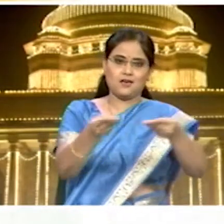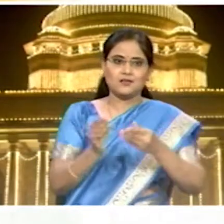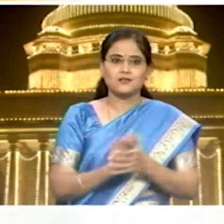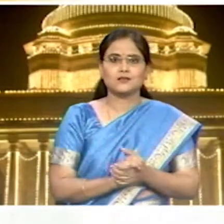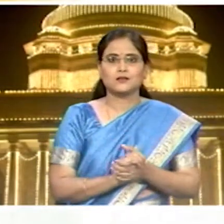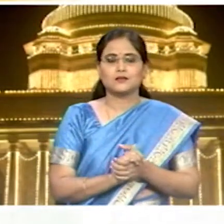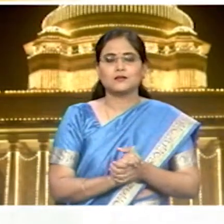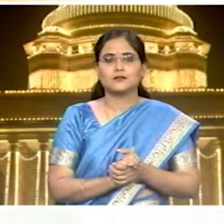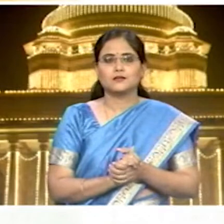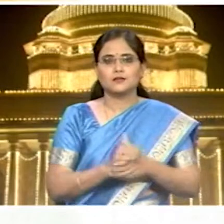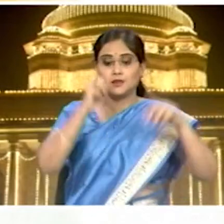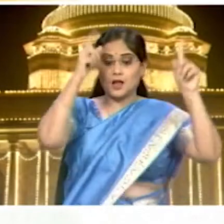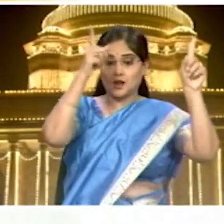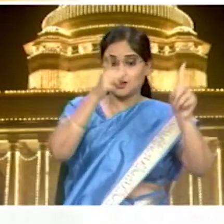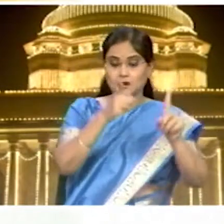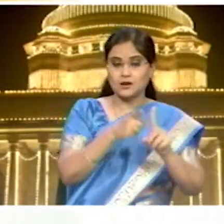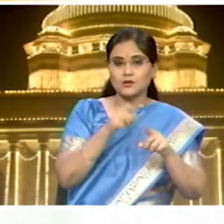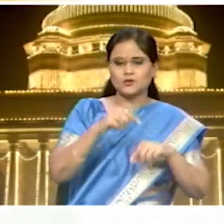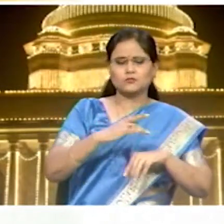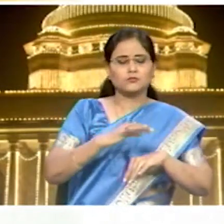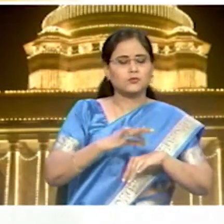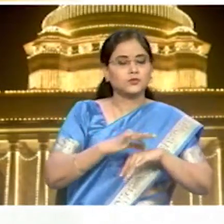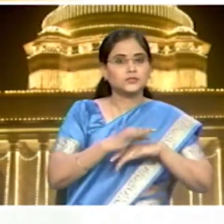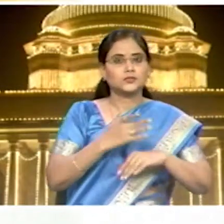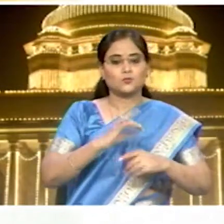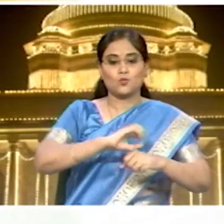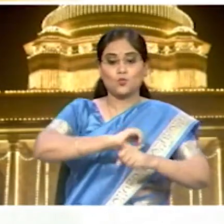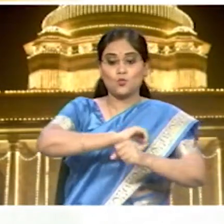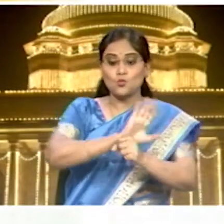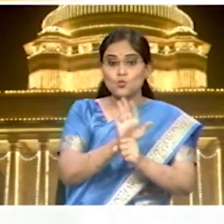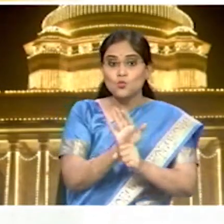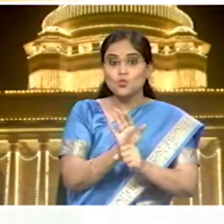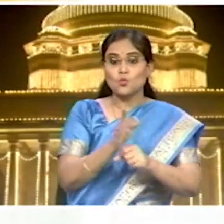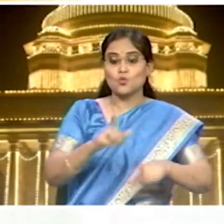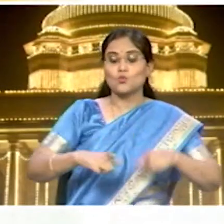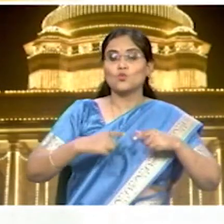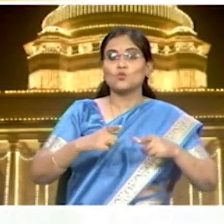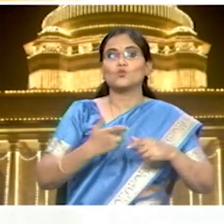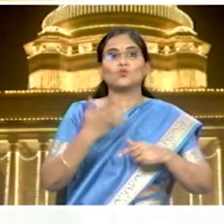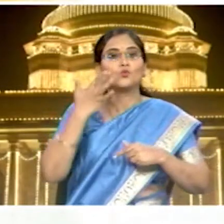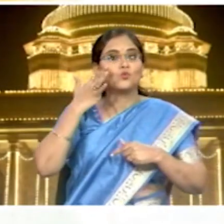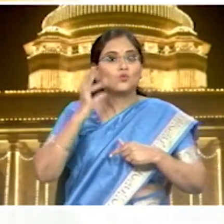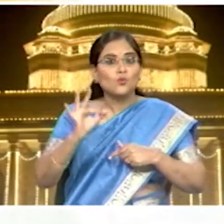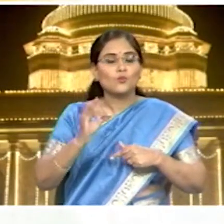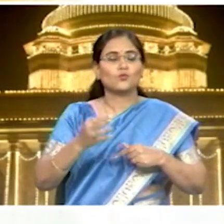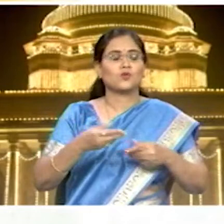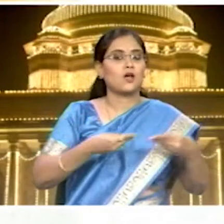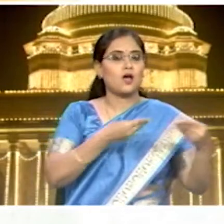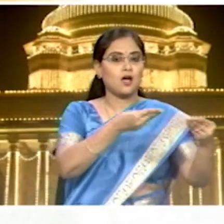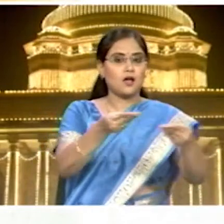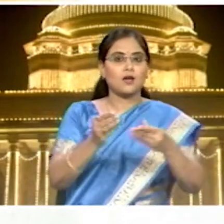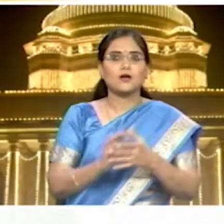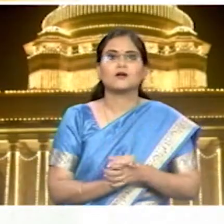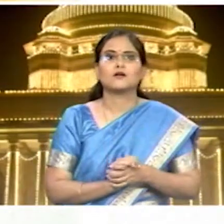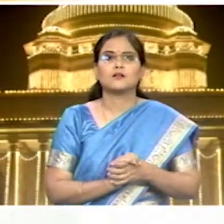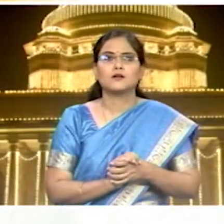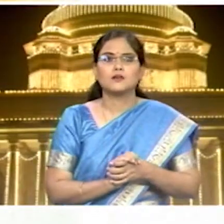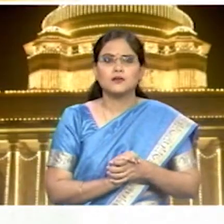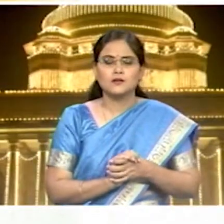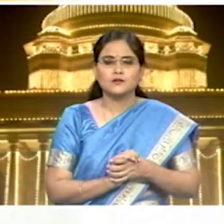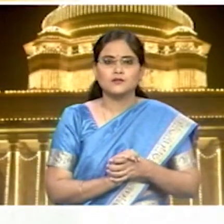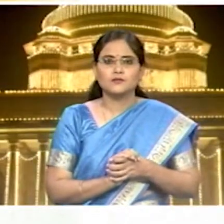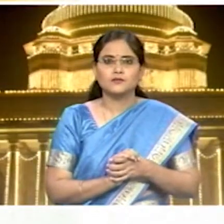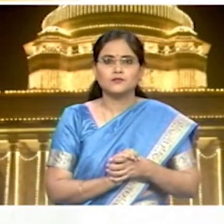आज संवेदनशीलता व कोरोना के जीवन मूल्यों को प्रमुखता दी जा रही है। इन जीवन मूल्यों